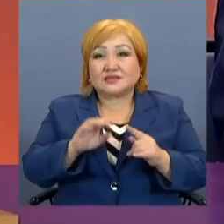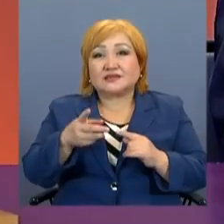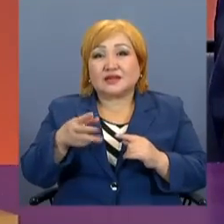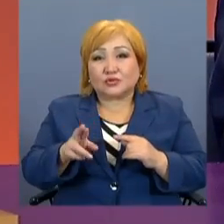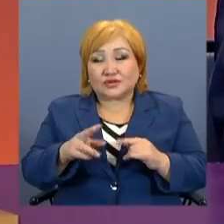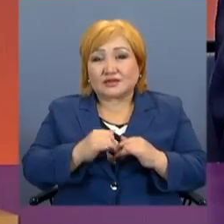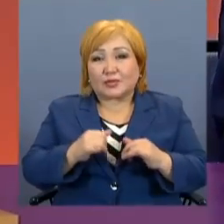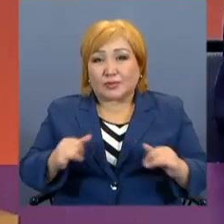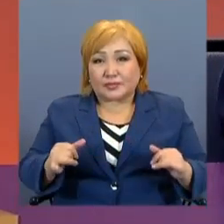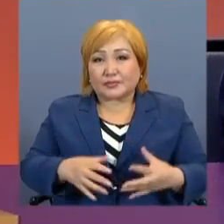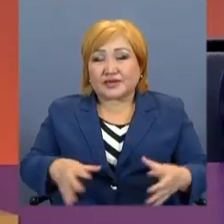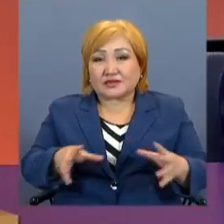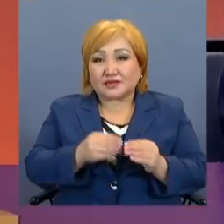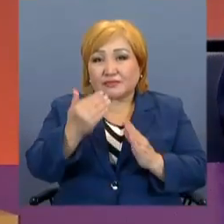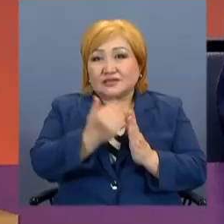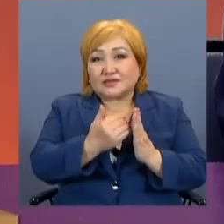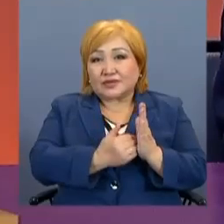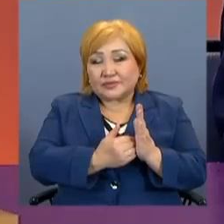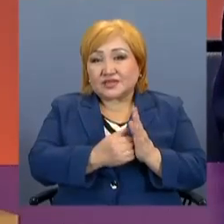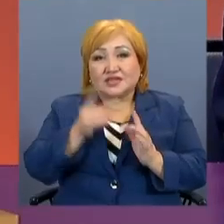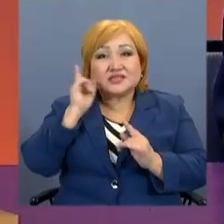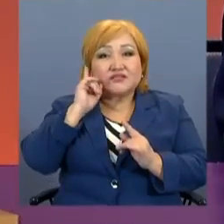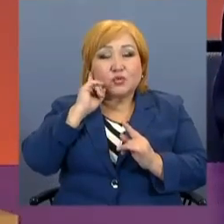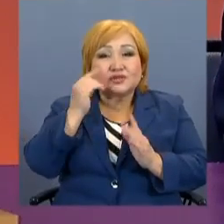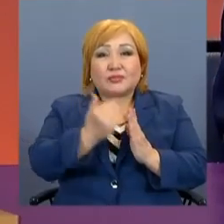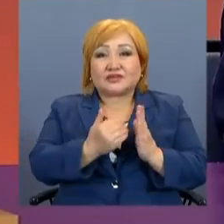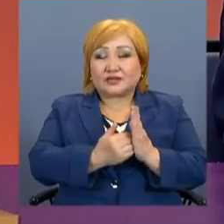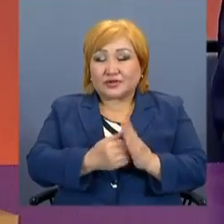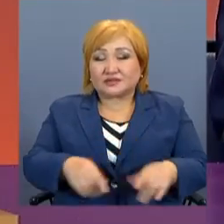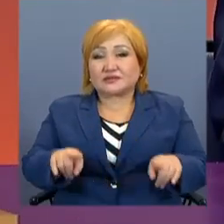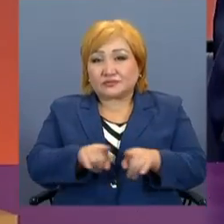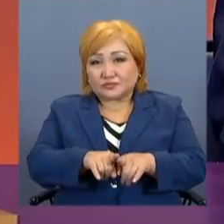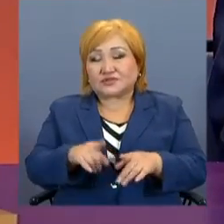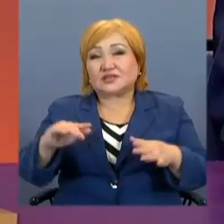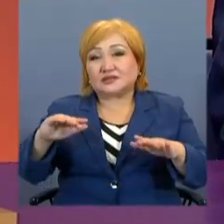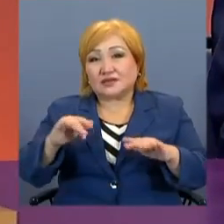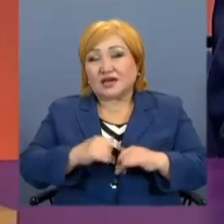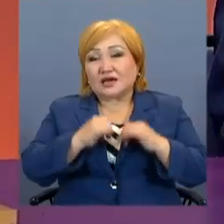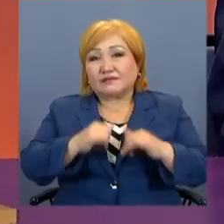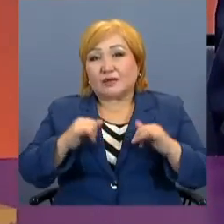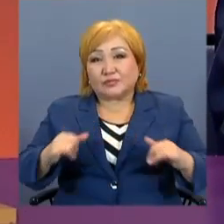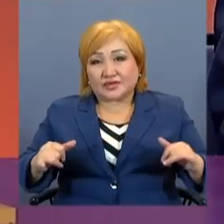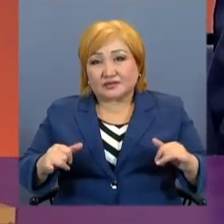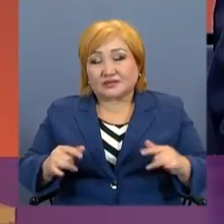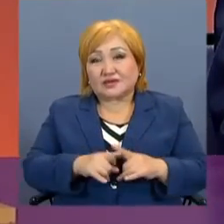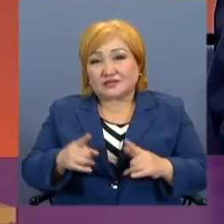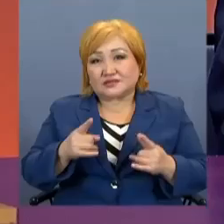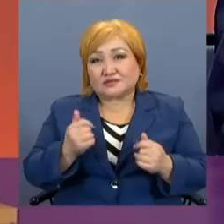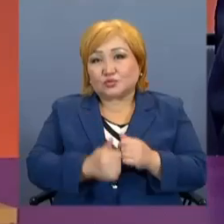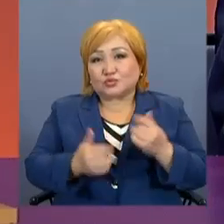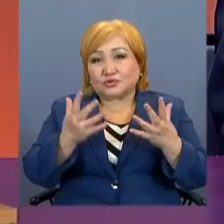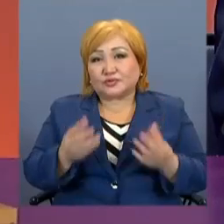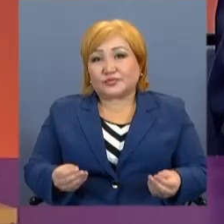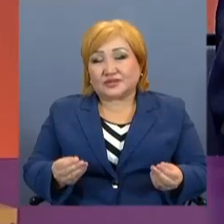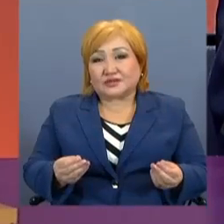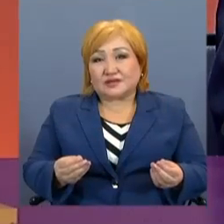бірге бағдарламаларда, телефонның бағдарламаларда жаңа дамып кетті. Және кім болмасын, қазір жаңағы